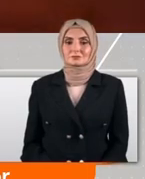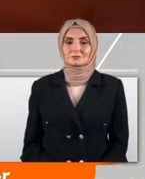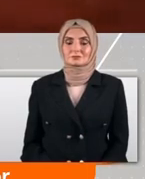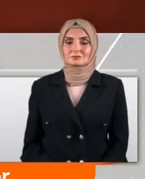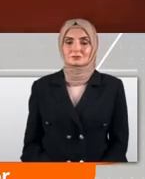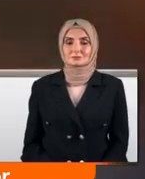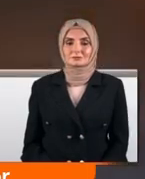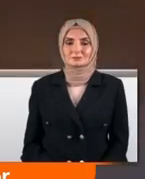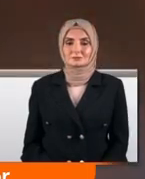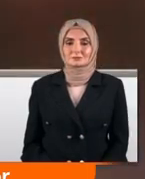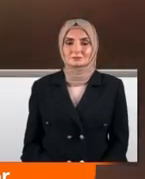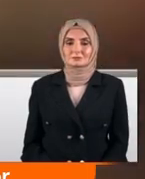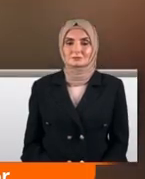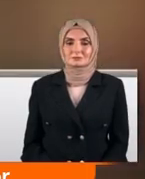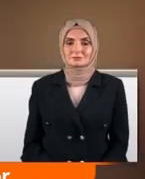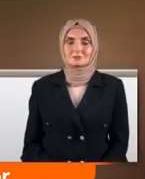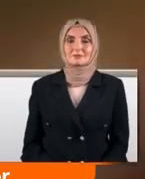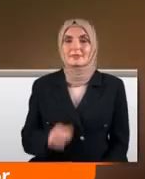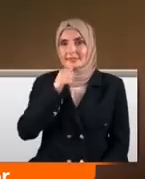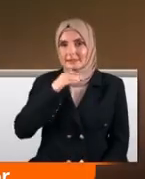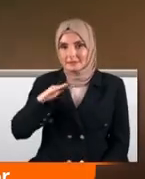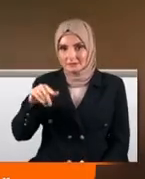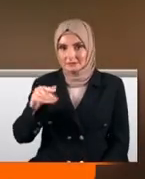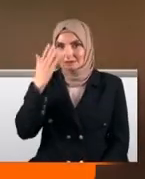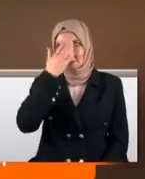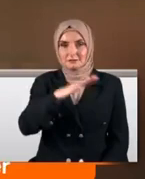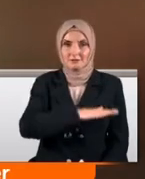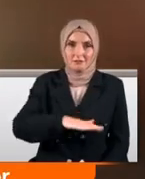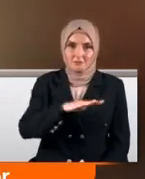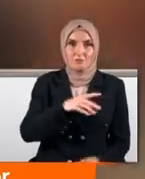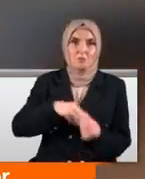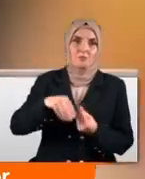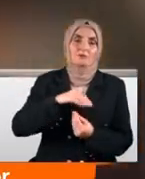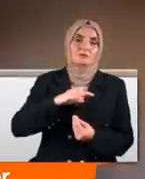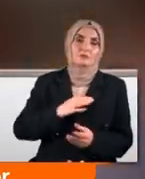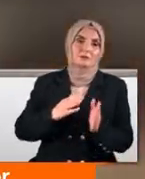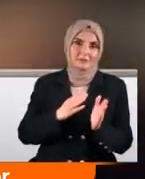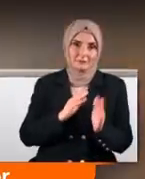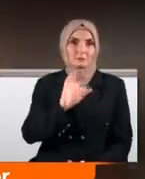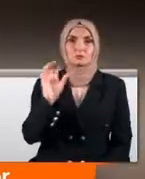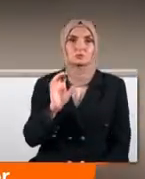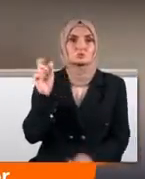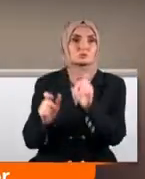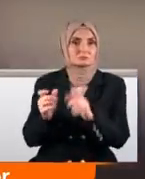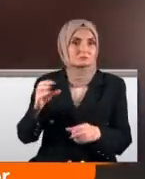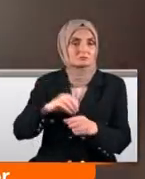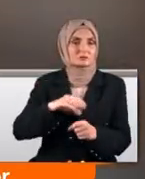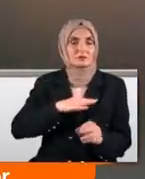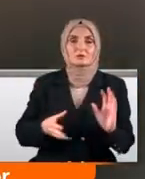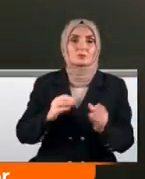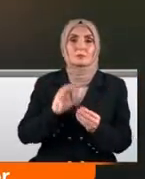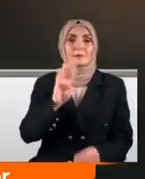find something. Hem denizden hem karadan süren operasyonda aralarında turistlerin de bulunduğu 40 bin kişi afet